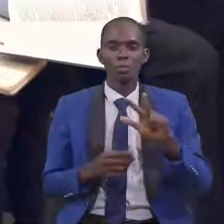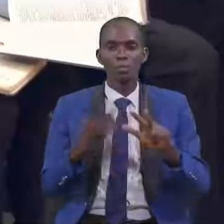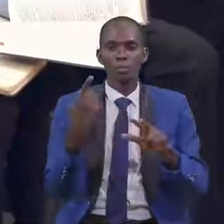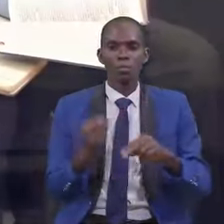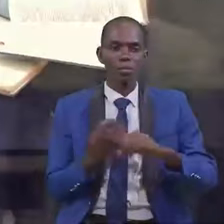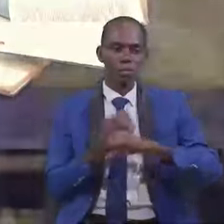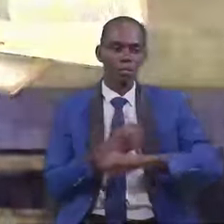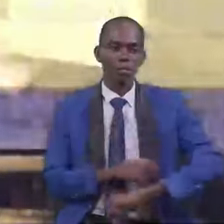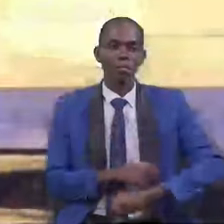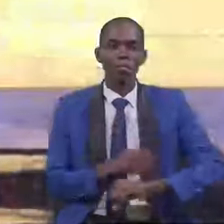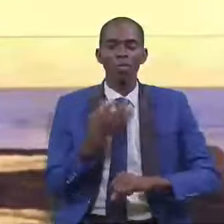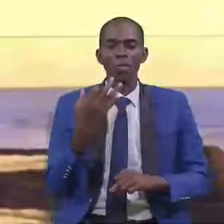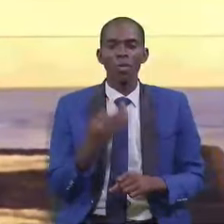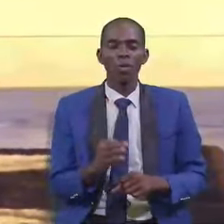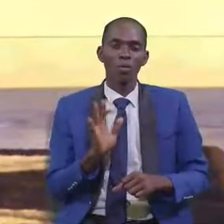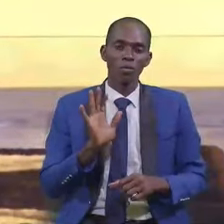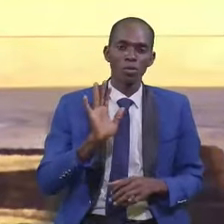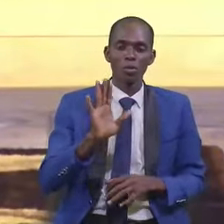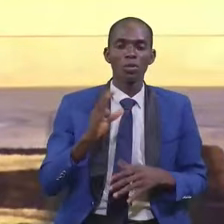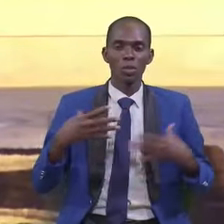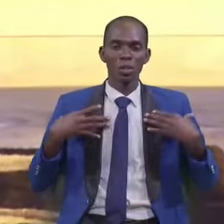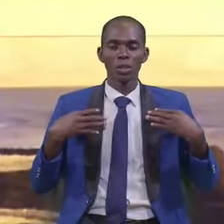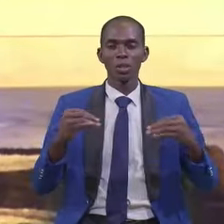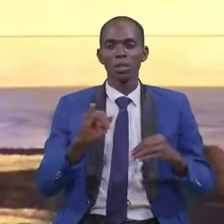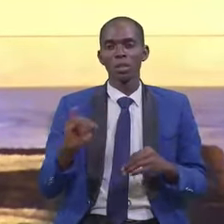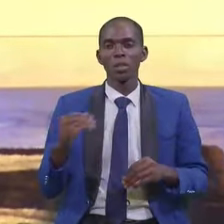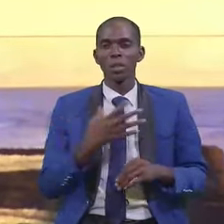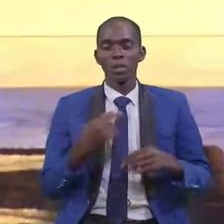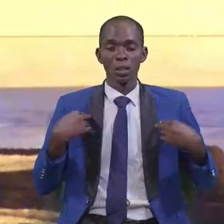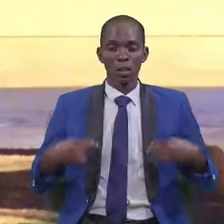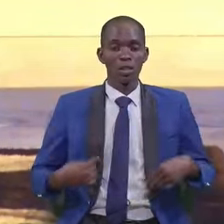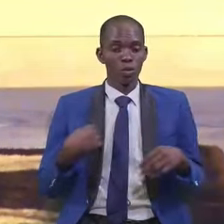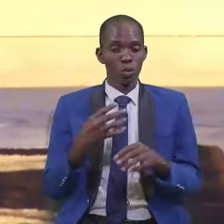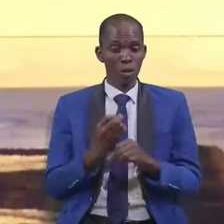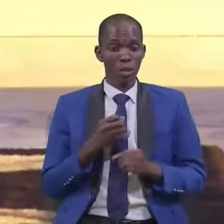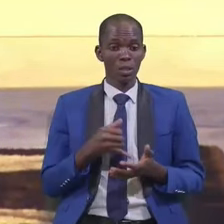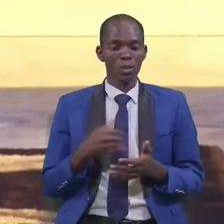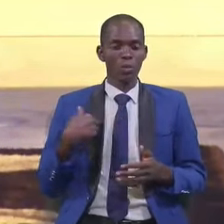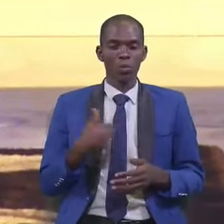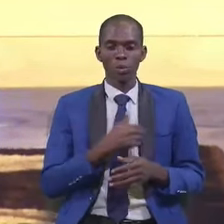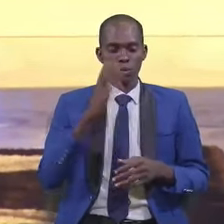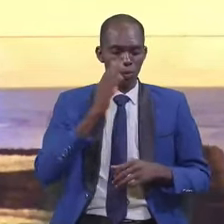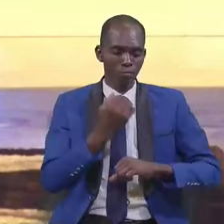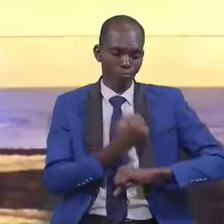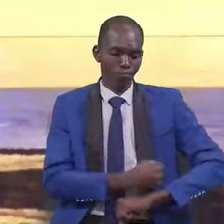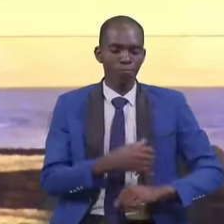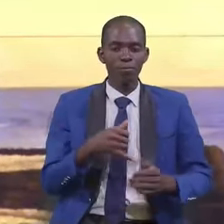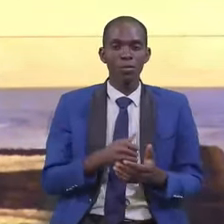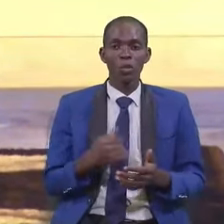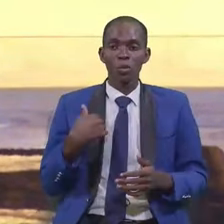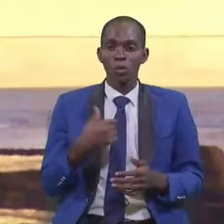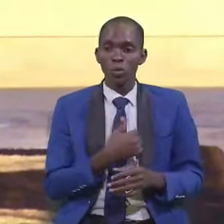préservation de votre guérison et votre santé. Nous l'aurons et nous allons le garder. Nous l'aurons et ce sera